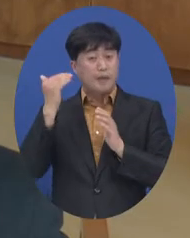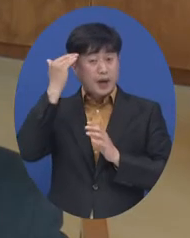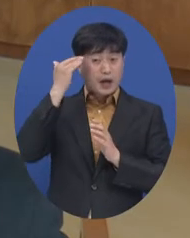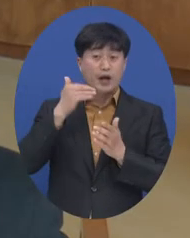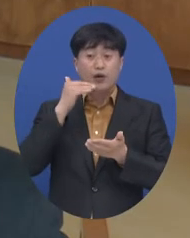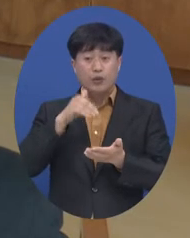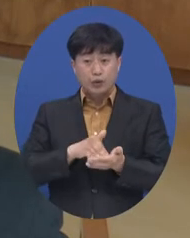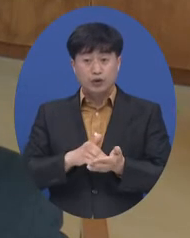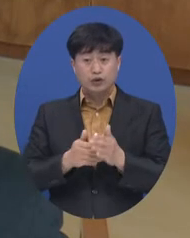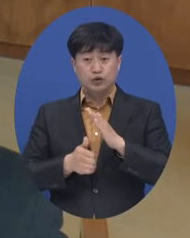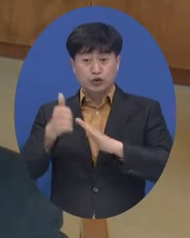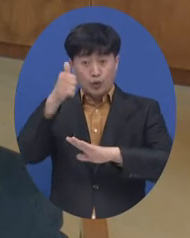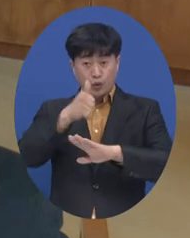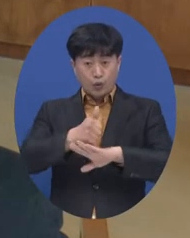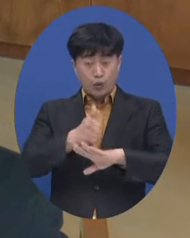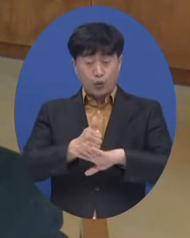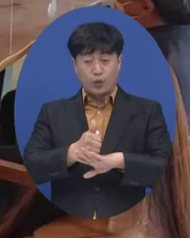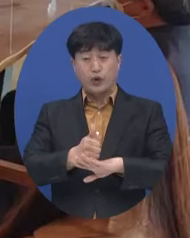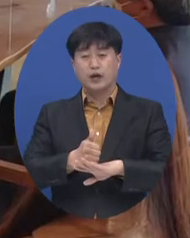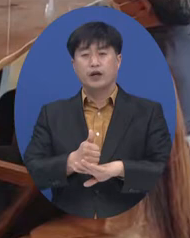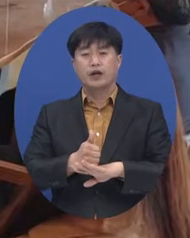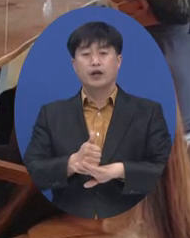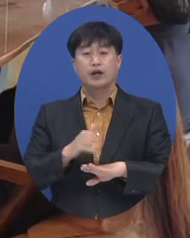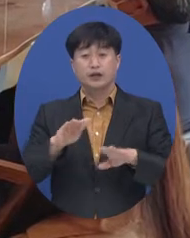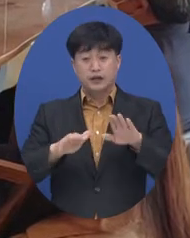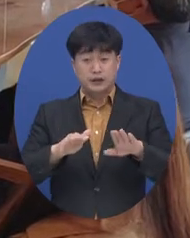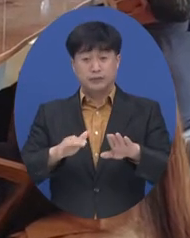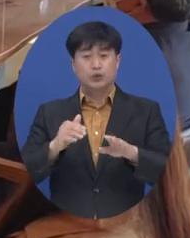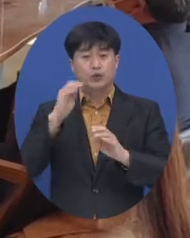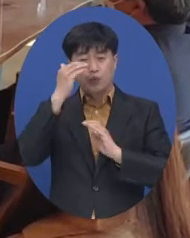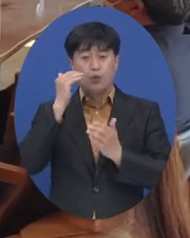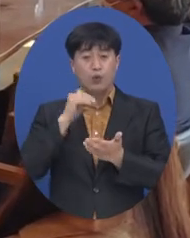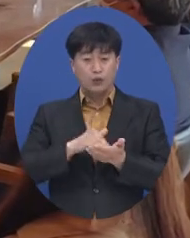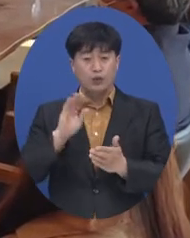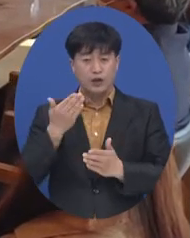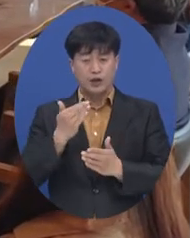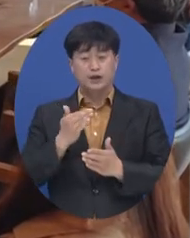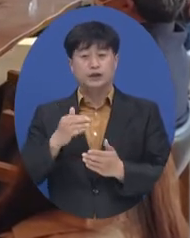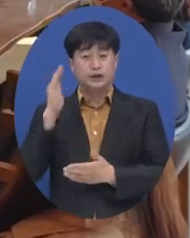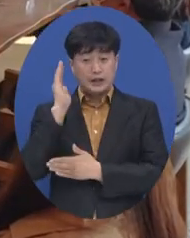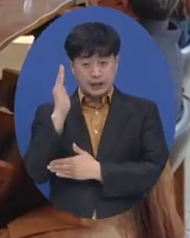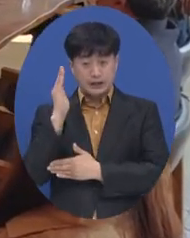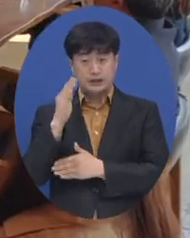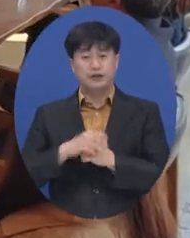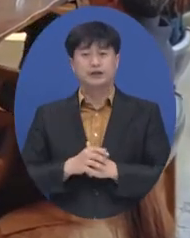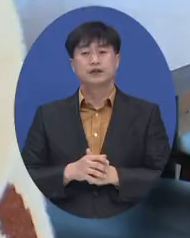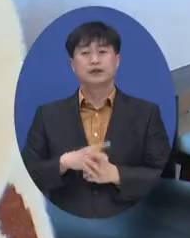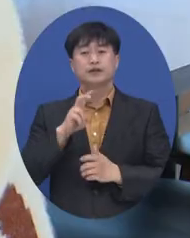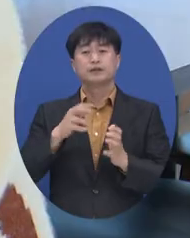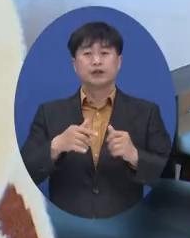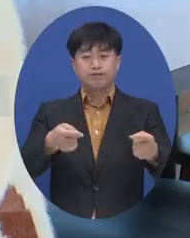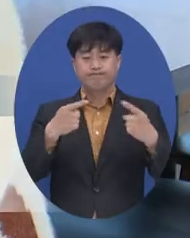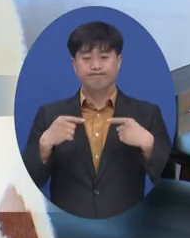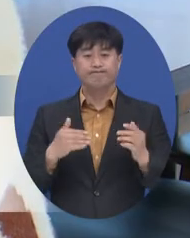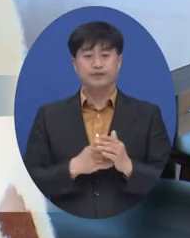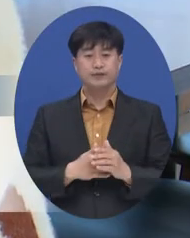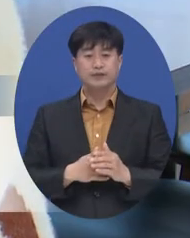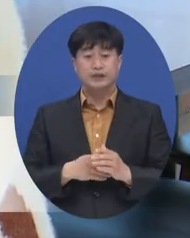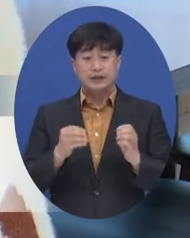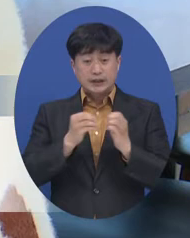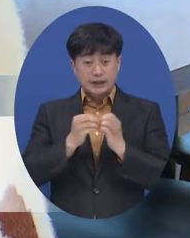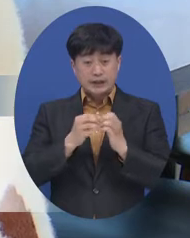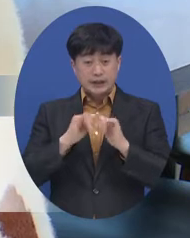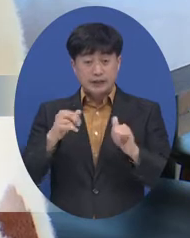디딤돌이 된다는 주제로 진행된 강연에는 도내 거주 북한 이탈 주민 20여 명이 참석했습니다. 시인